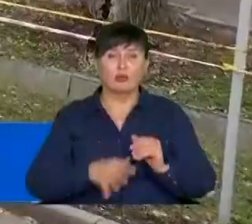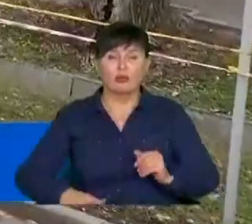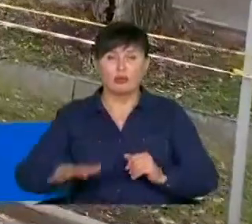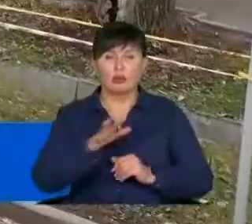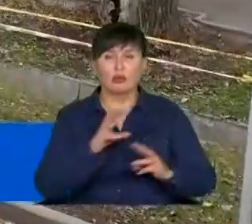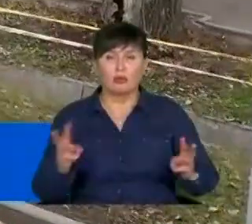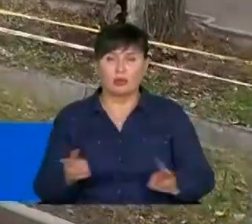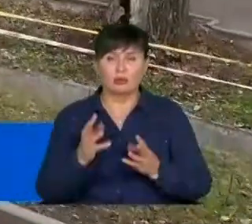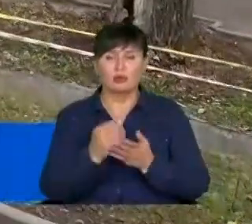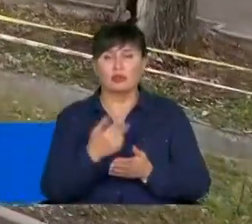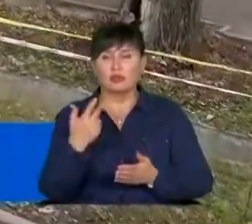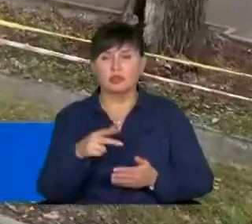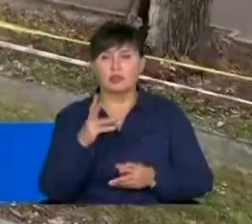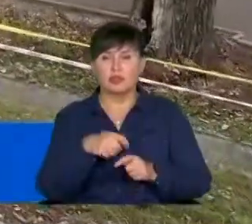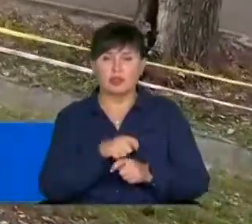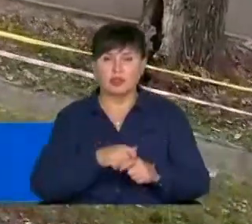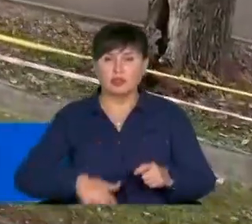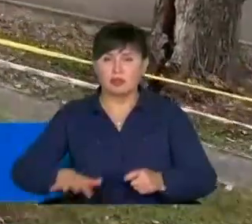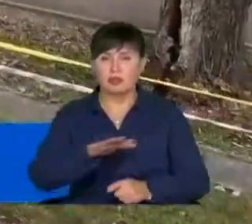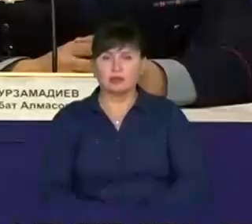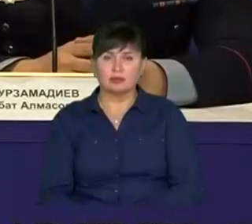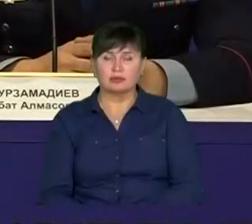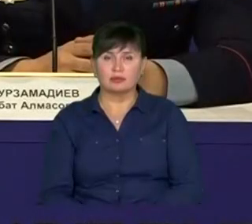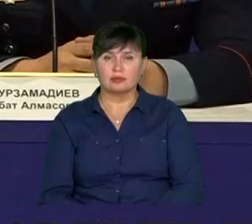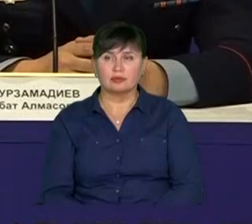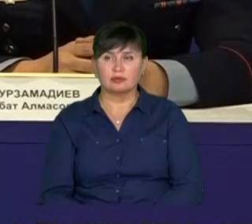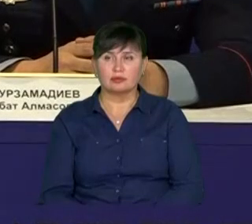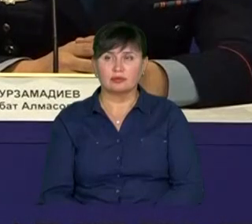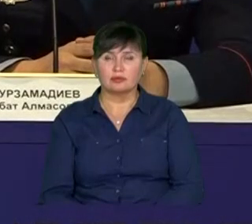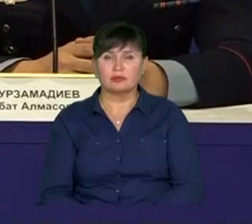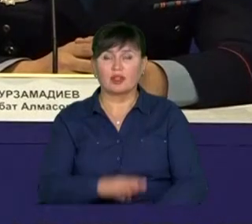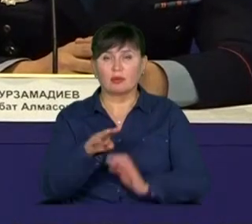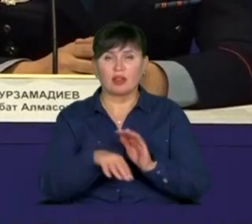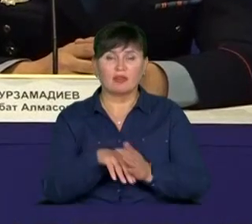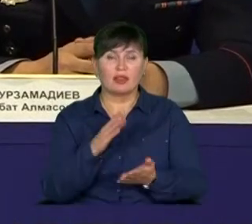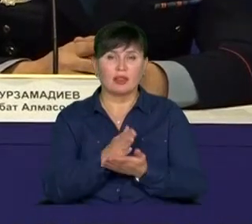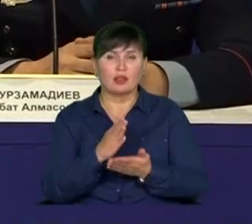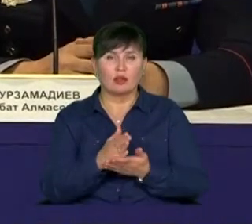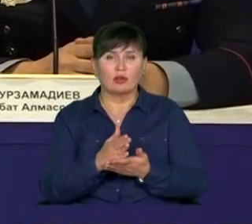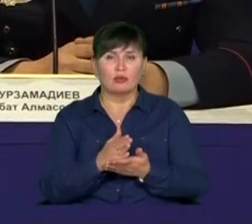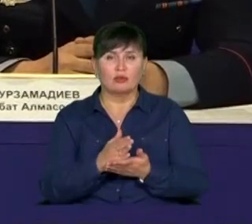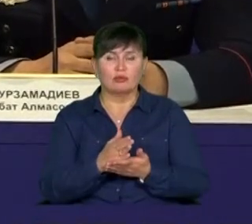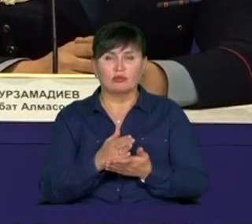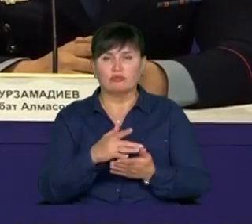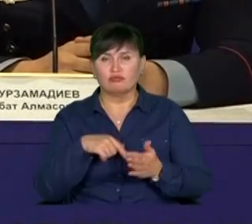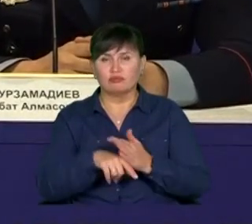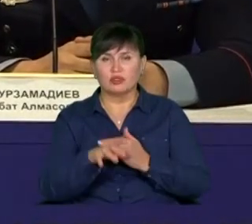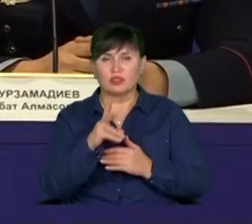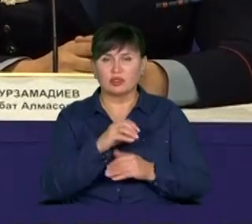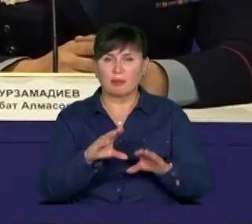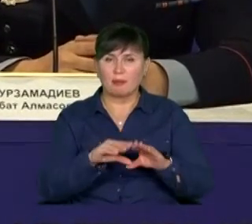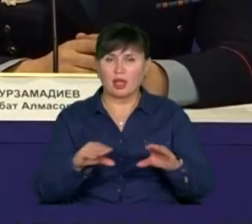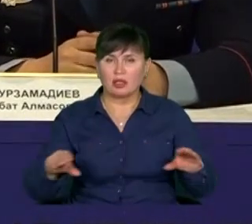пожара составила 30 квадратных метров. В подвале находилось большое количество соскладированных